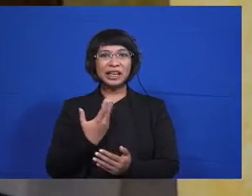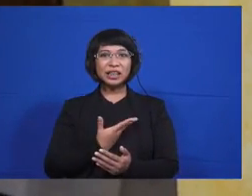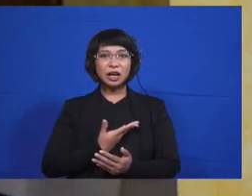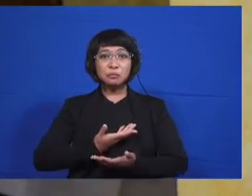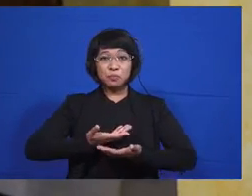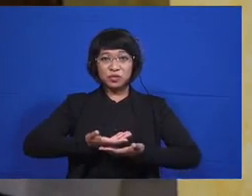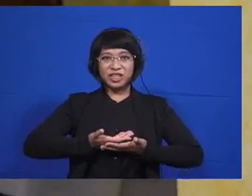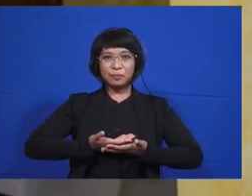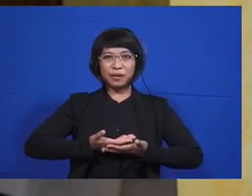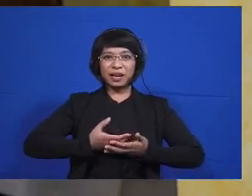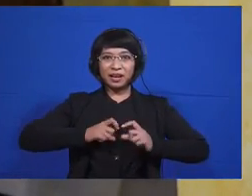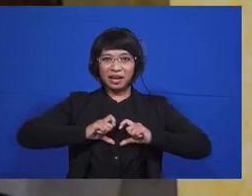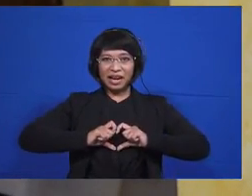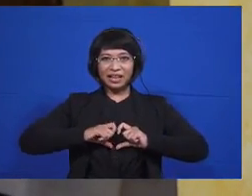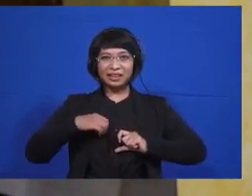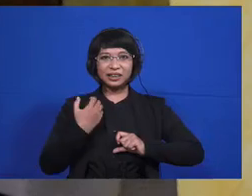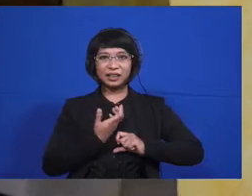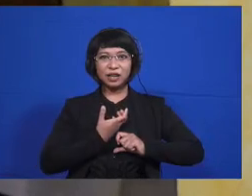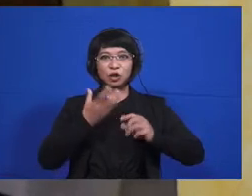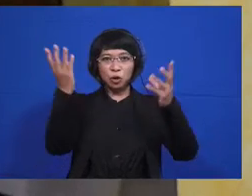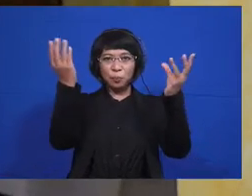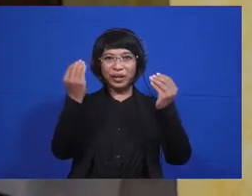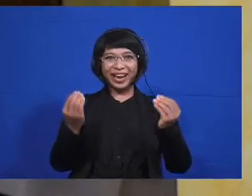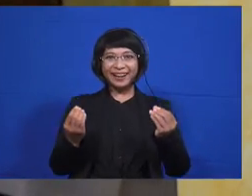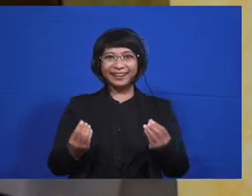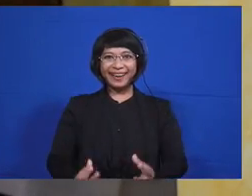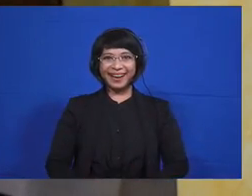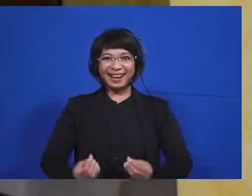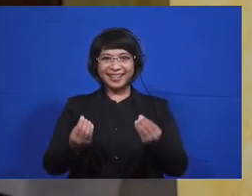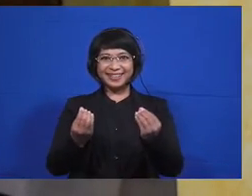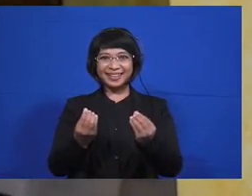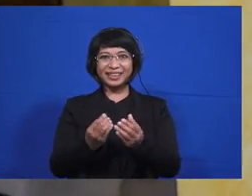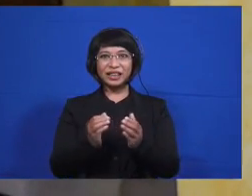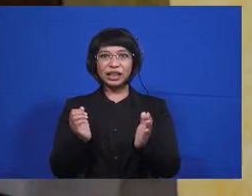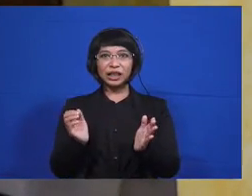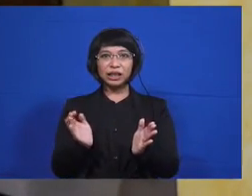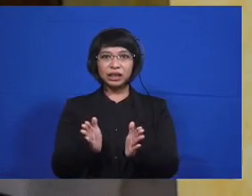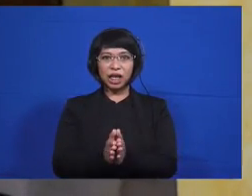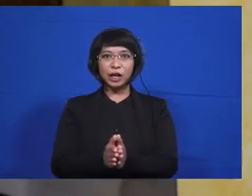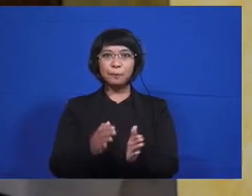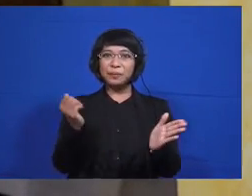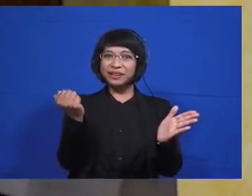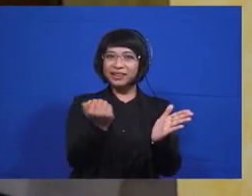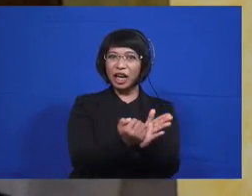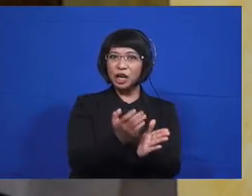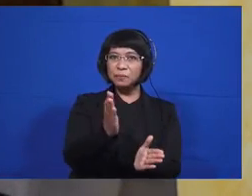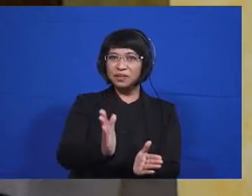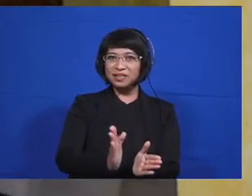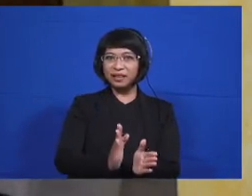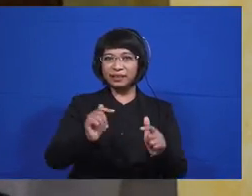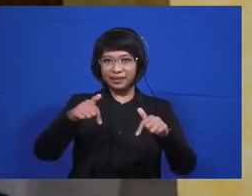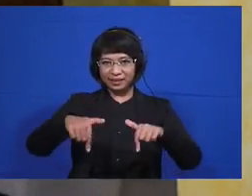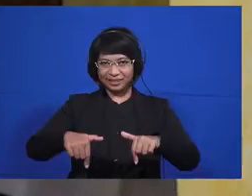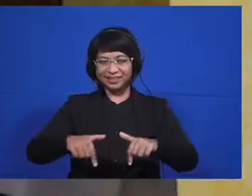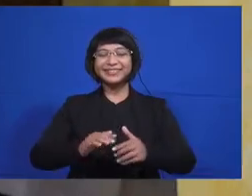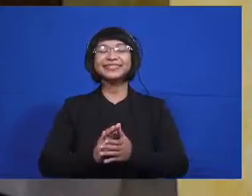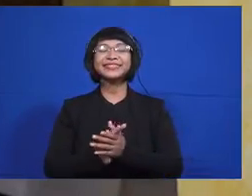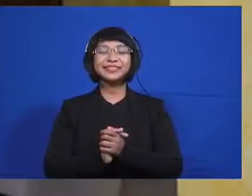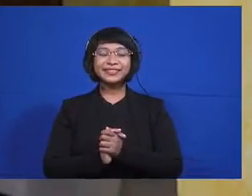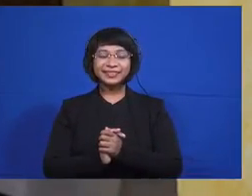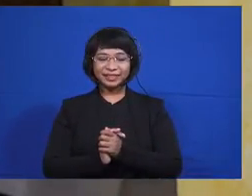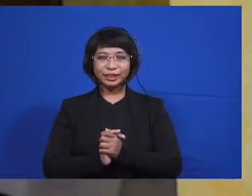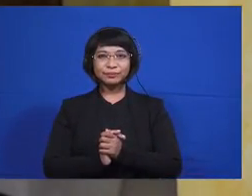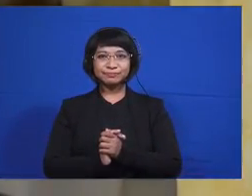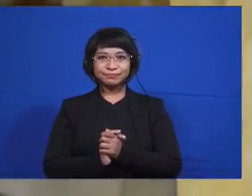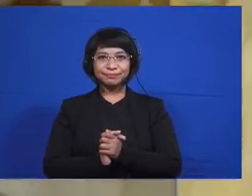kita untuk perayaan Ekaristi dan pentahbisan imam ini.